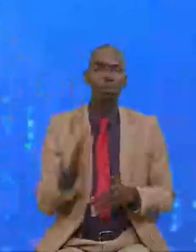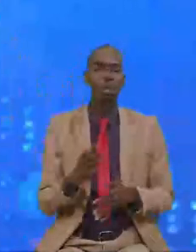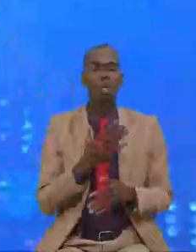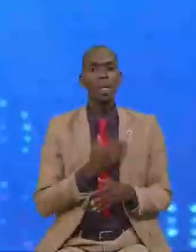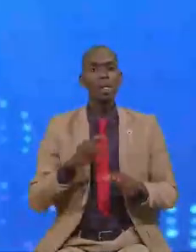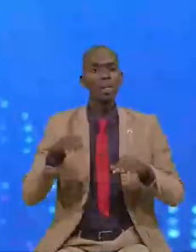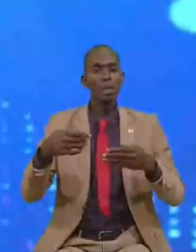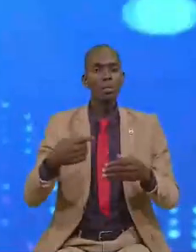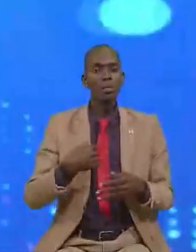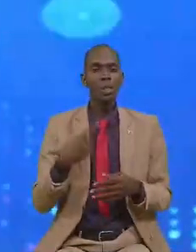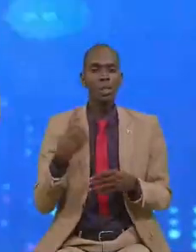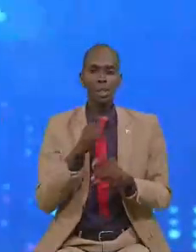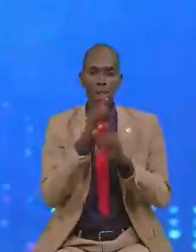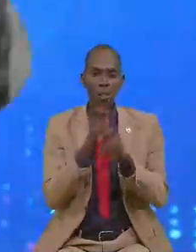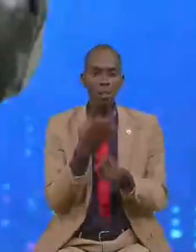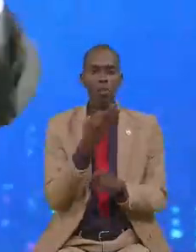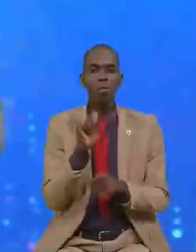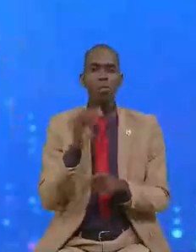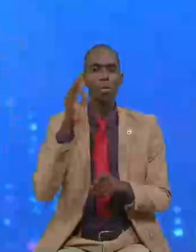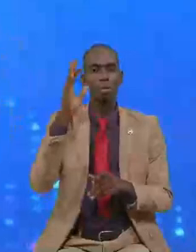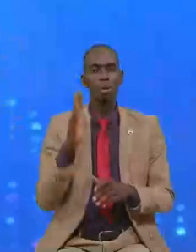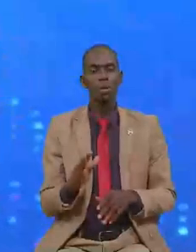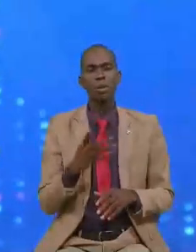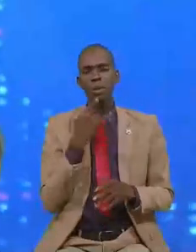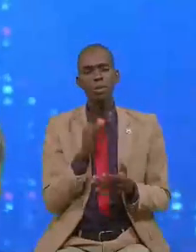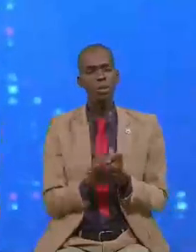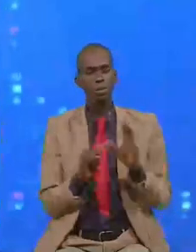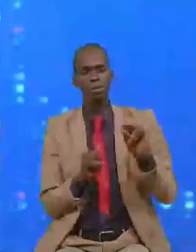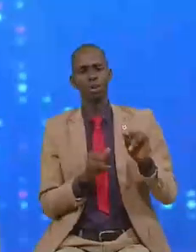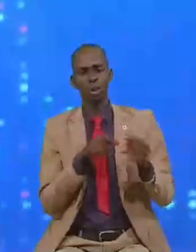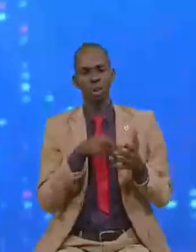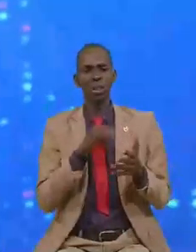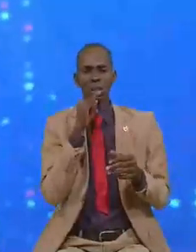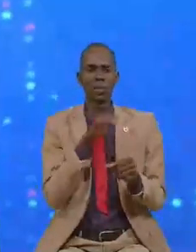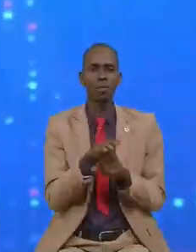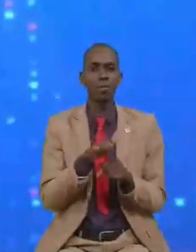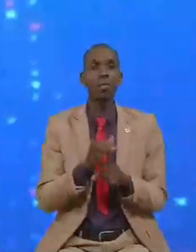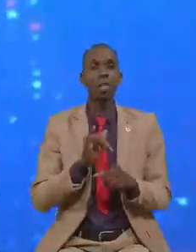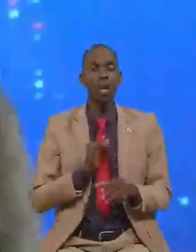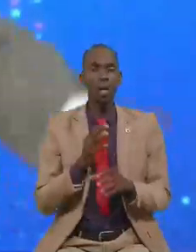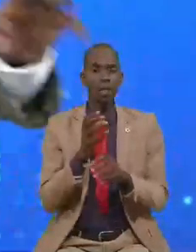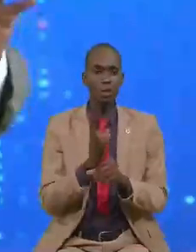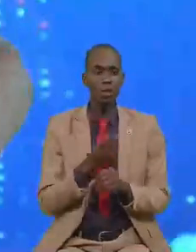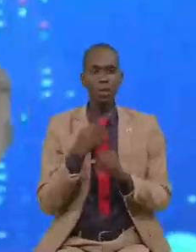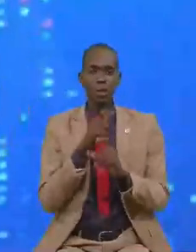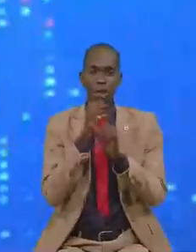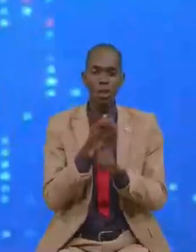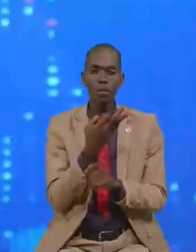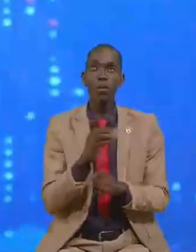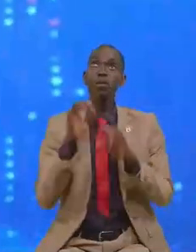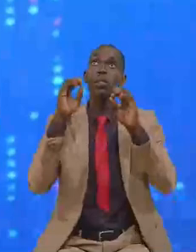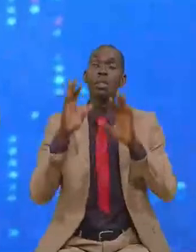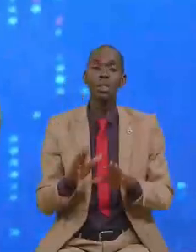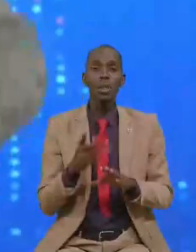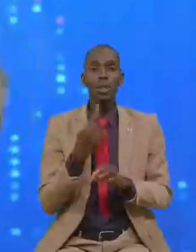le don d'un pasteur. Je n'ai pas dit non, ceci me suffit. J'ai eu le don d'enseignant, j'ai eu le don